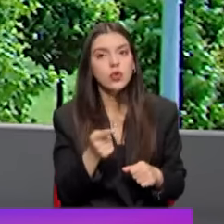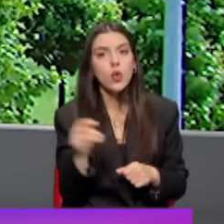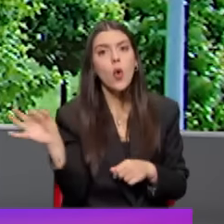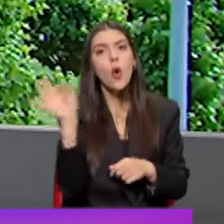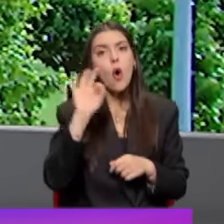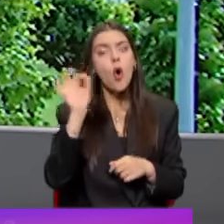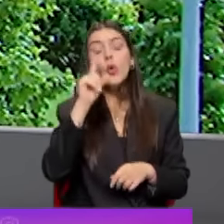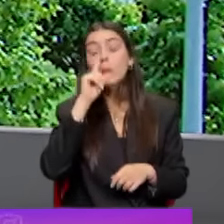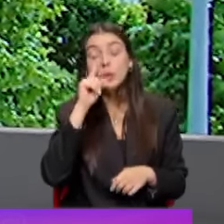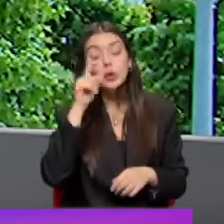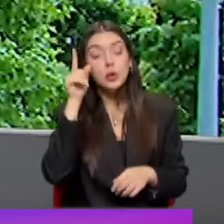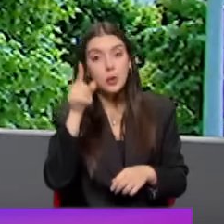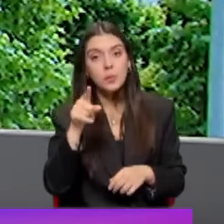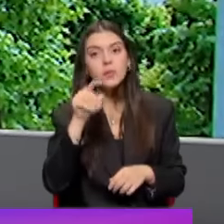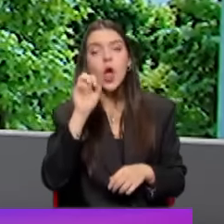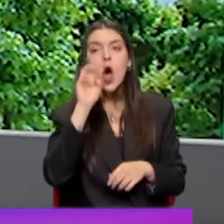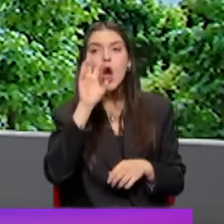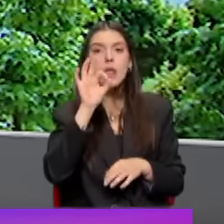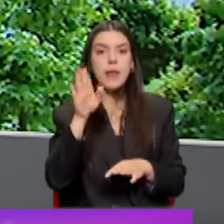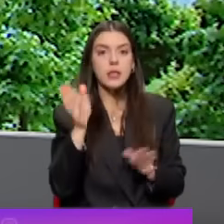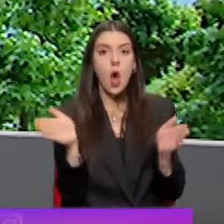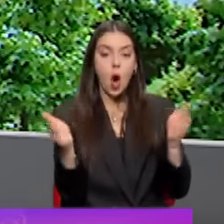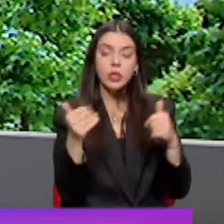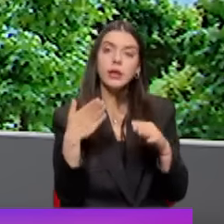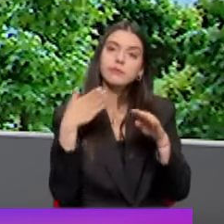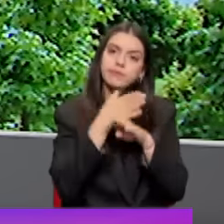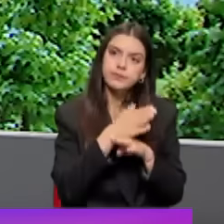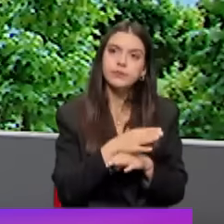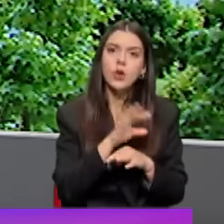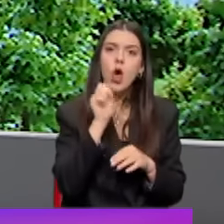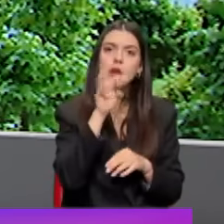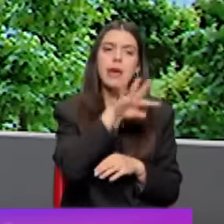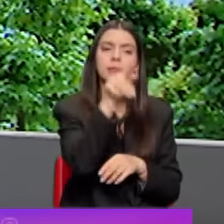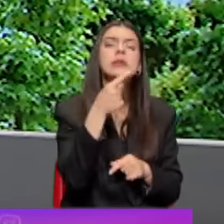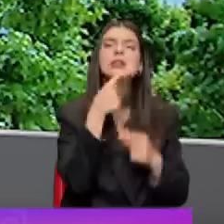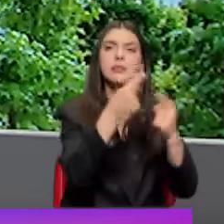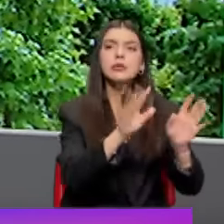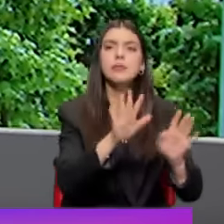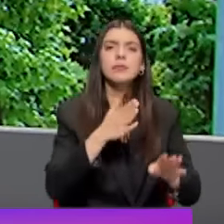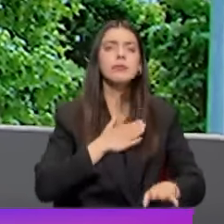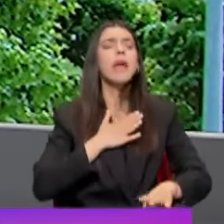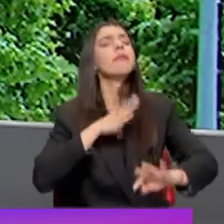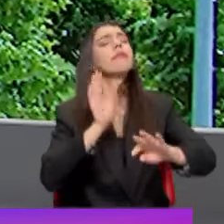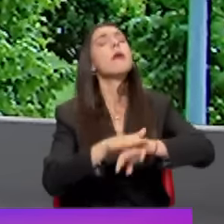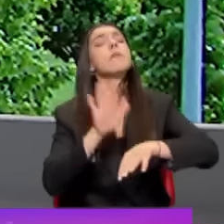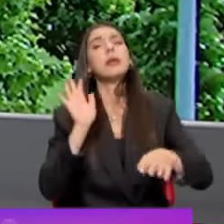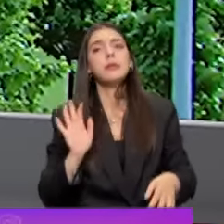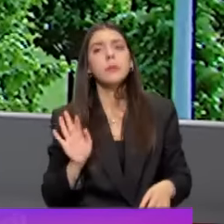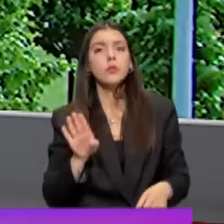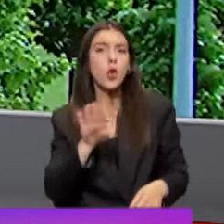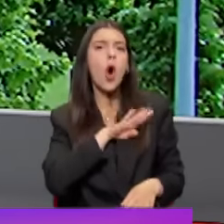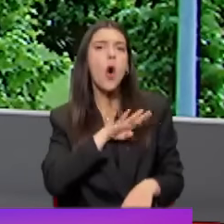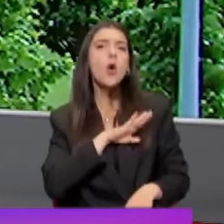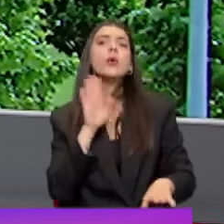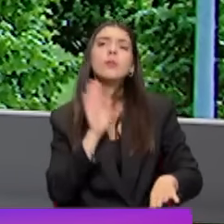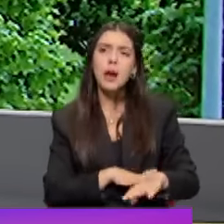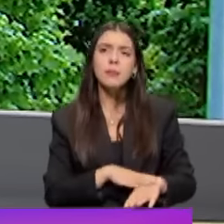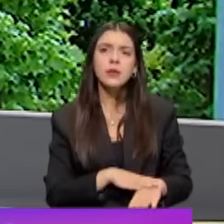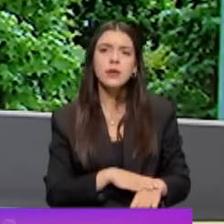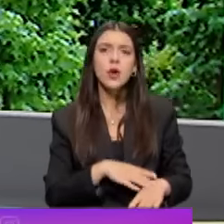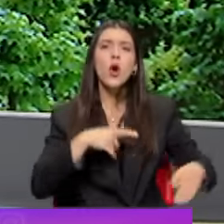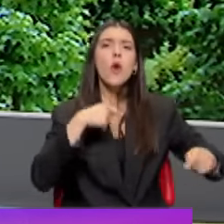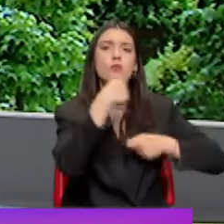iddiaya göre öğretmenler odasın öğretmenleri toplayıp demiş ki Eee ben yapmadım oğlum yaptı